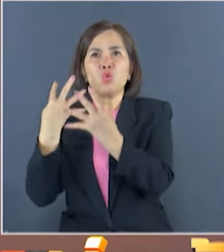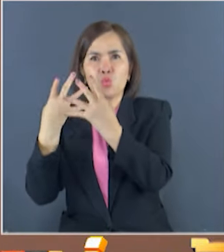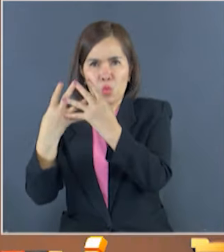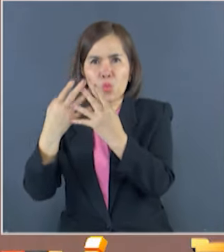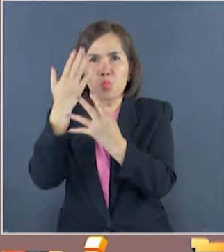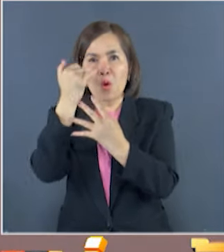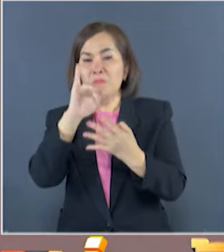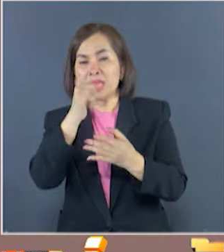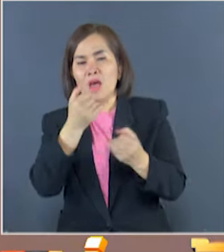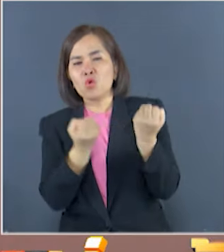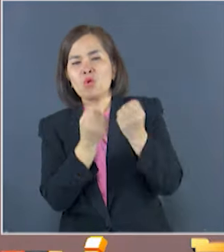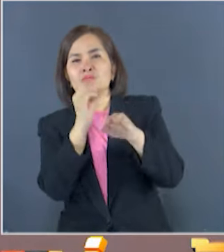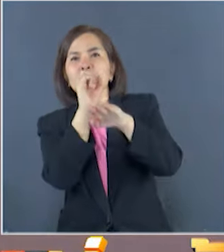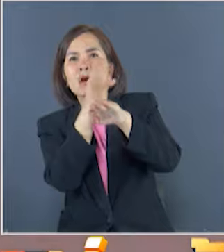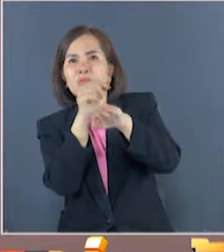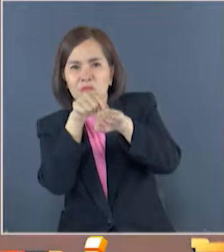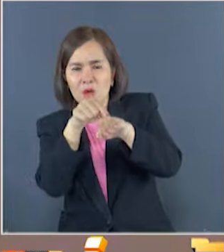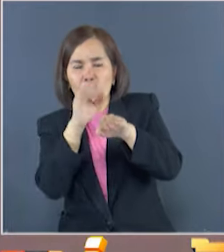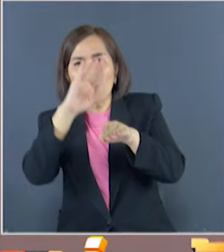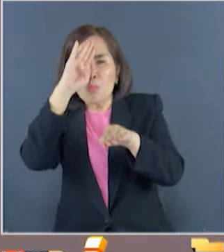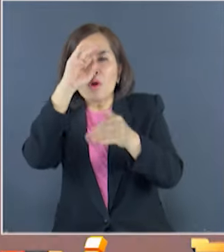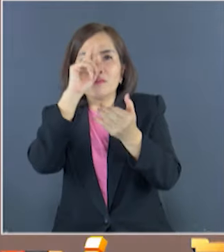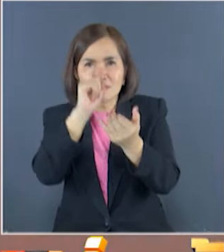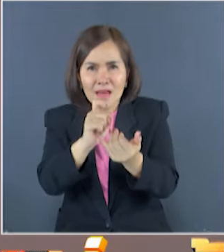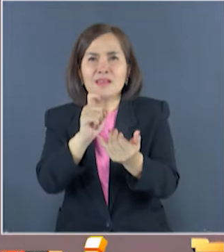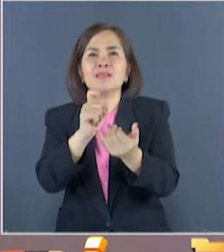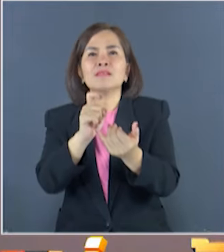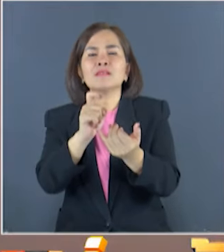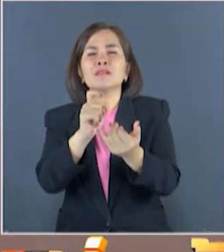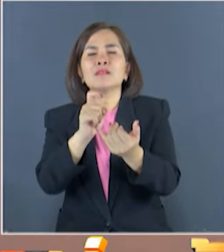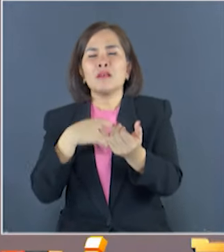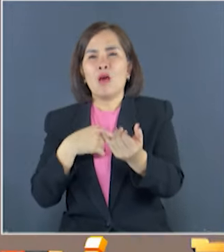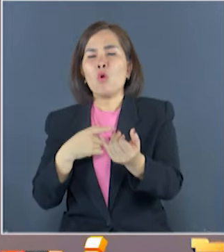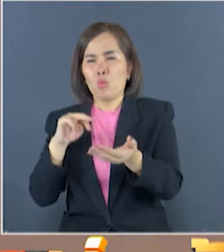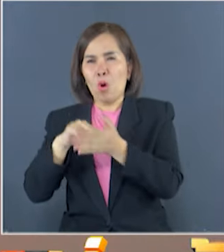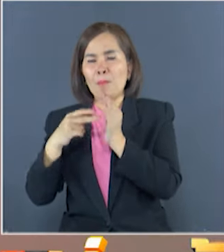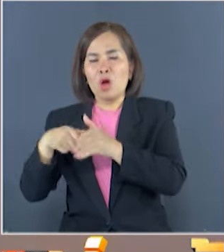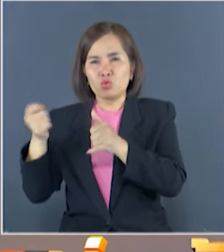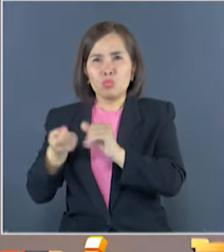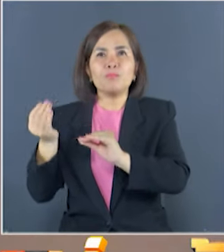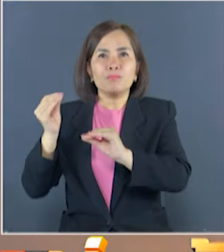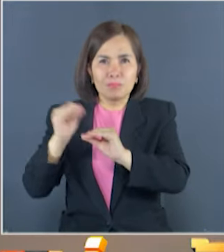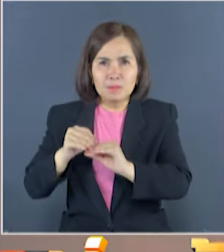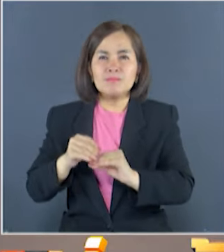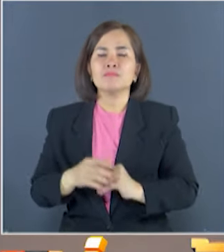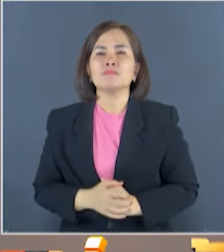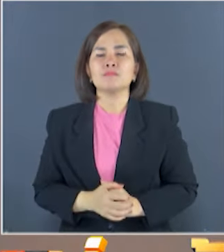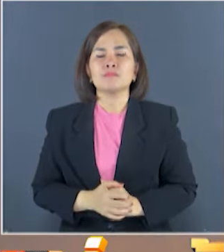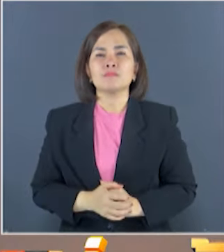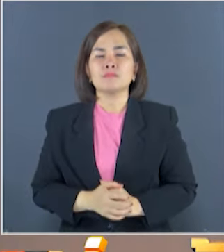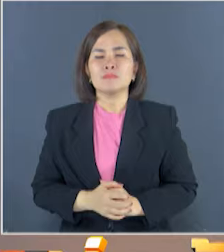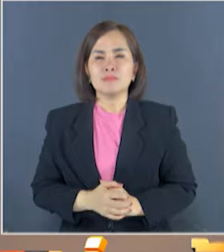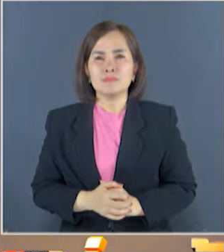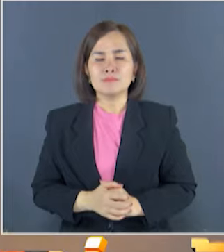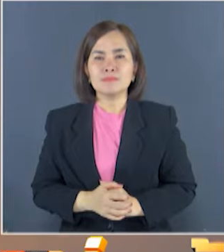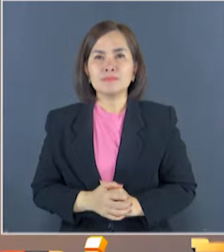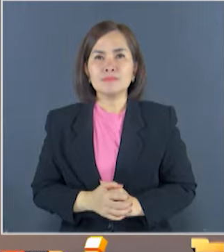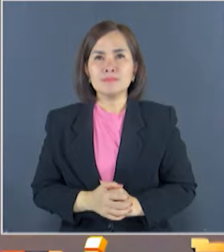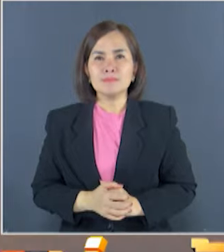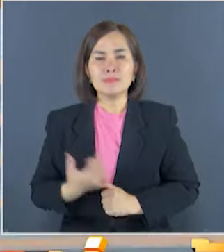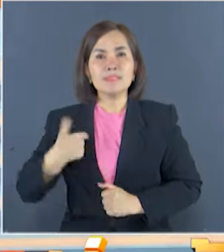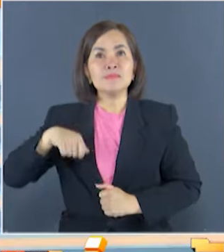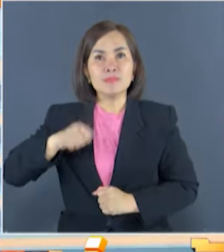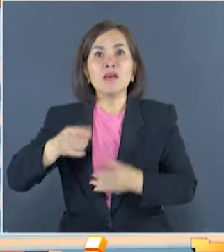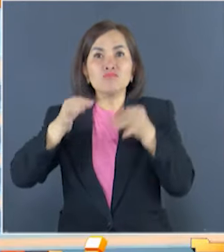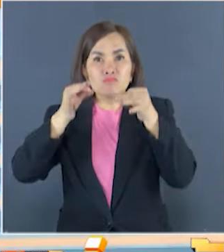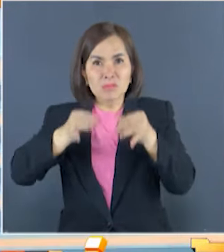ถ้าเกิดทำให้คนป่วยในรถถึงขนาดบาดเจ็บมากขึ้นหรือถึงขั้นเสียชีวิตโทษคุณผู้ชมฮะมันมีคำพิพากษามาแล้ว